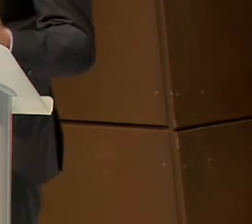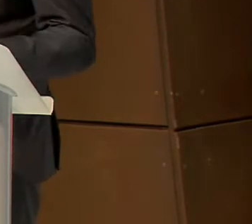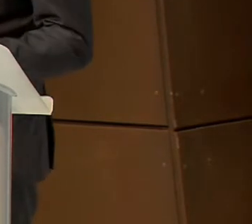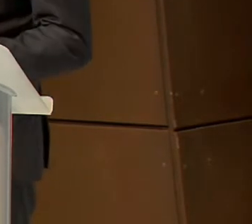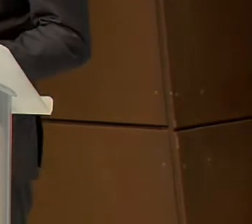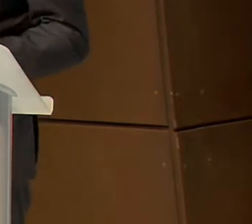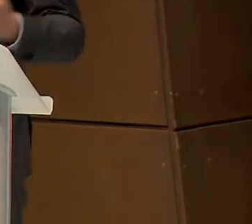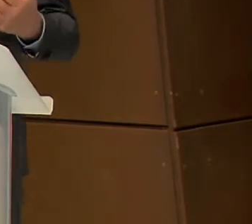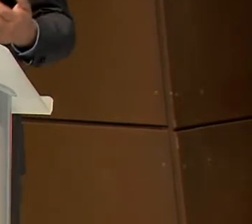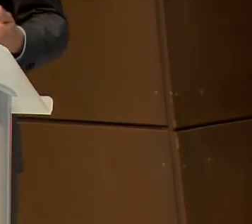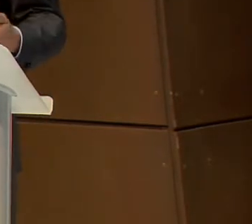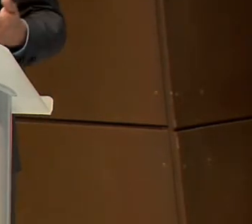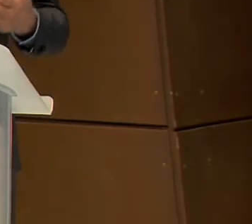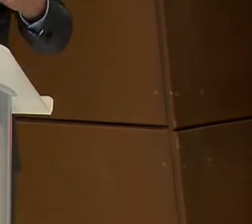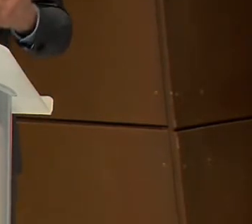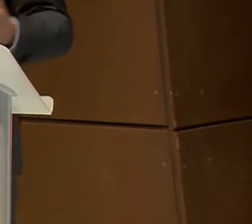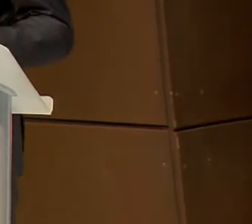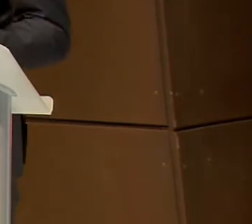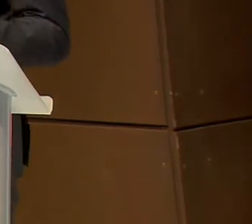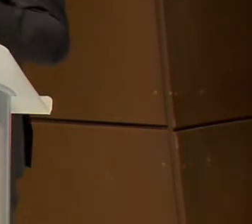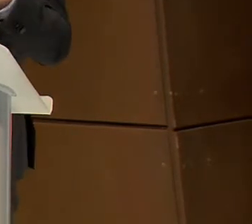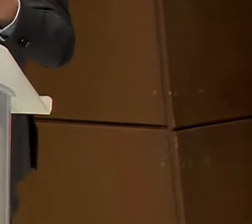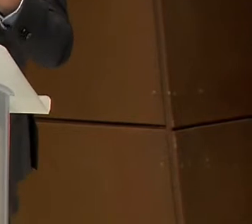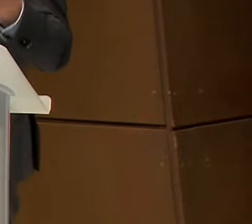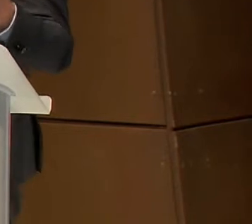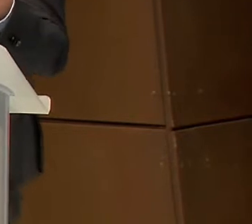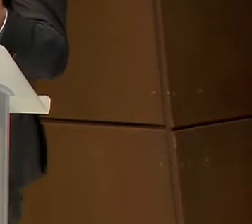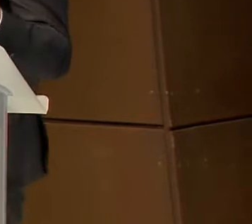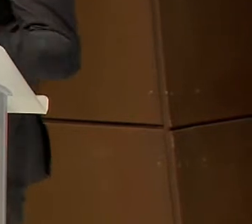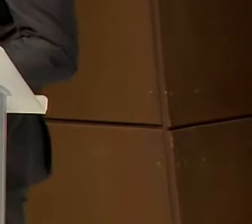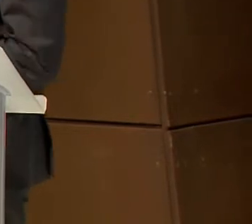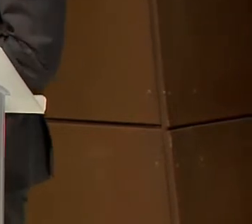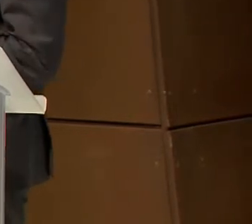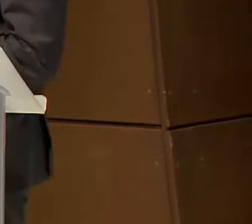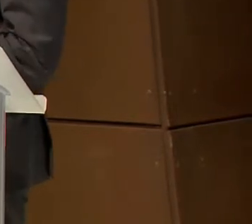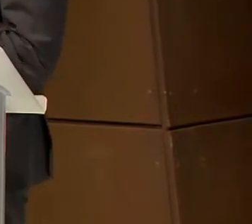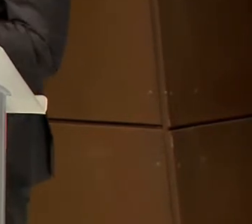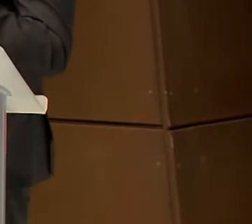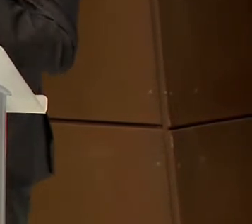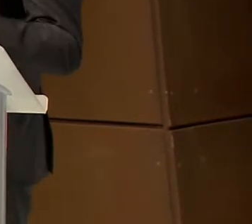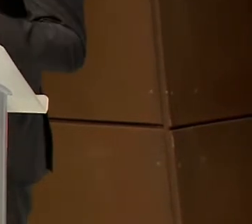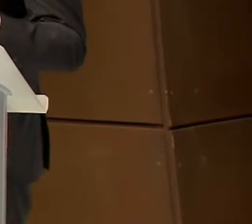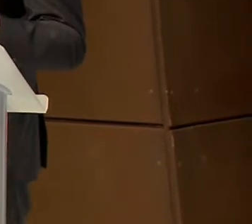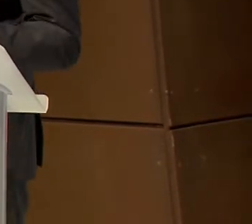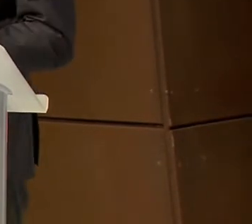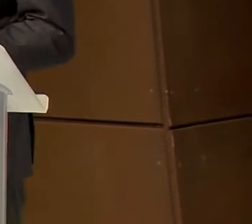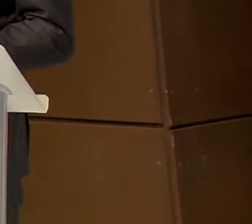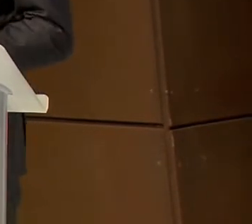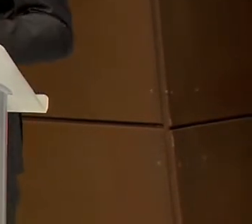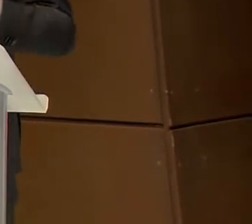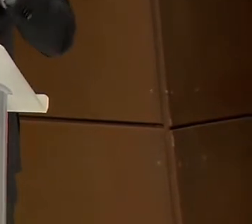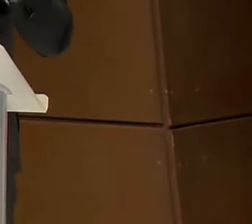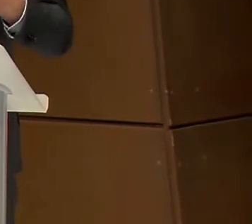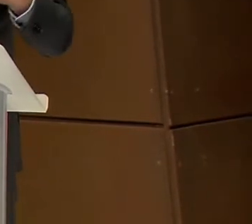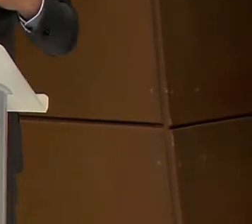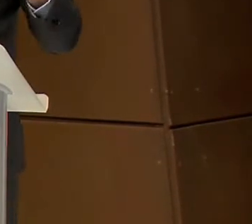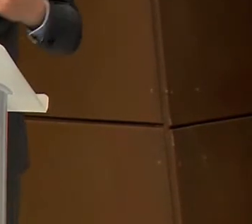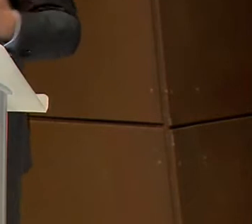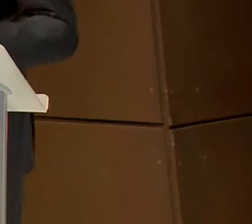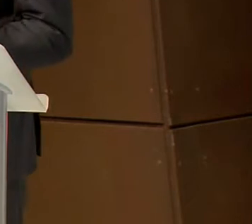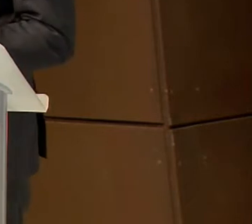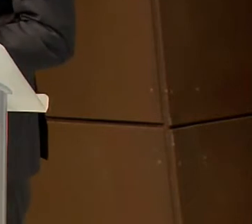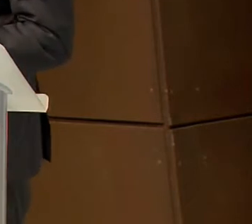Jahr bin ich im Amt und ich muss sagen, ich bin hier wie ein Freund empfangen worden. Das ist ganz, ganz toll. Ich bedanke mich